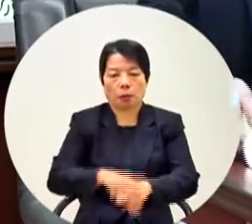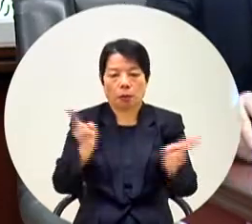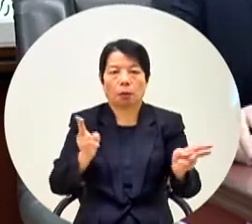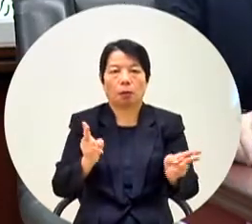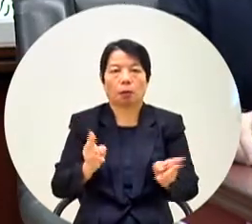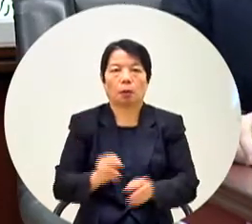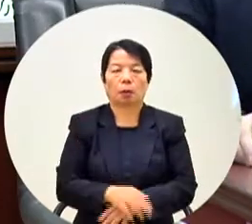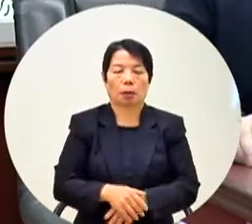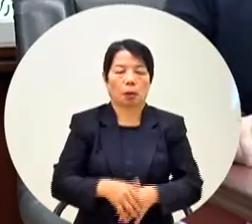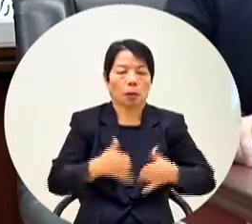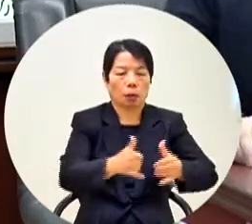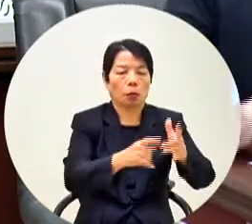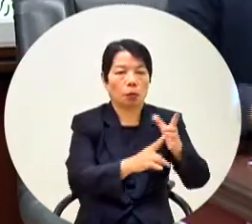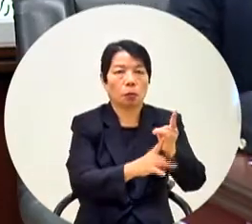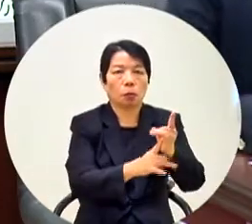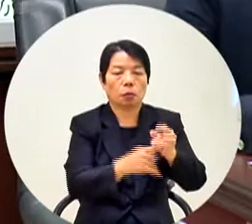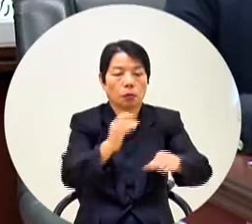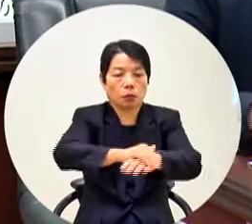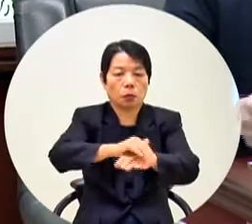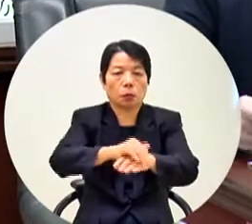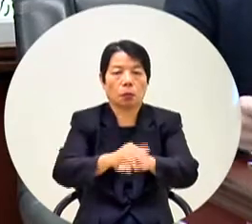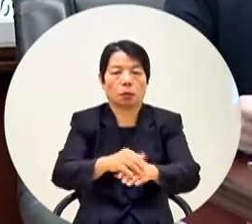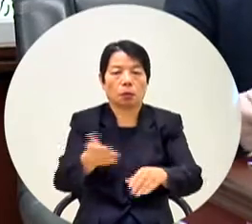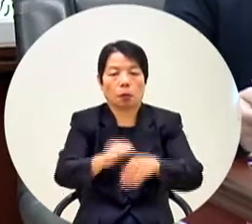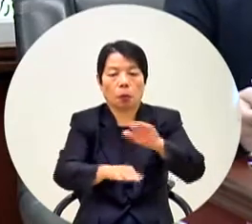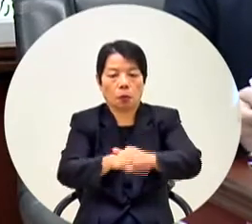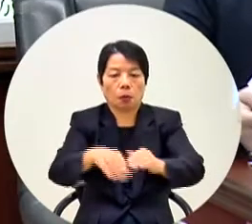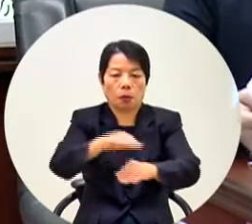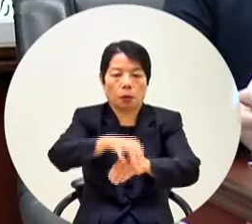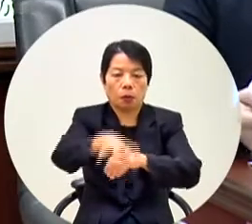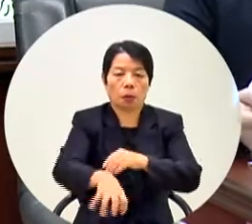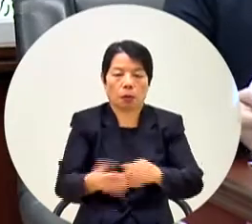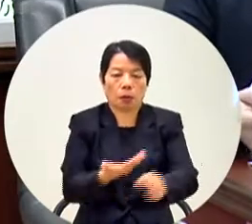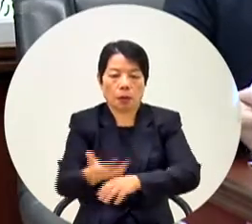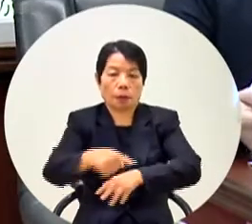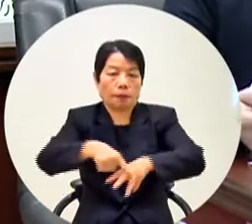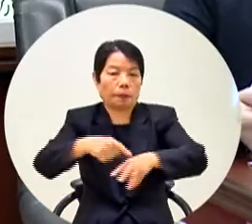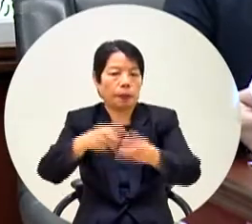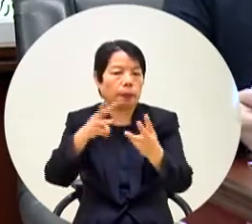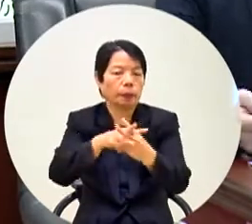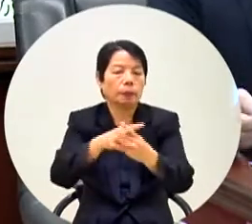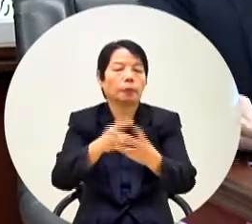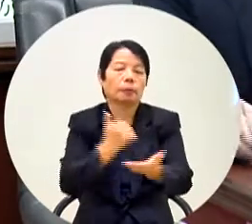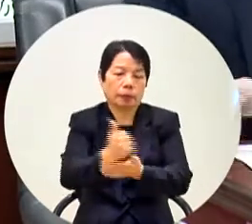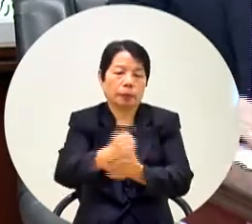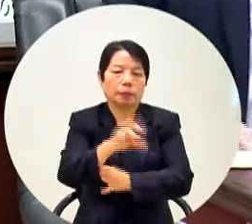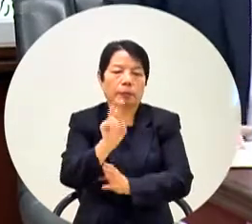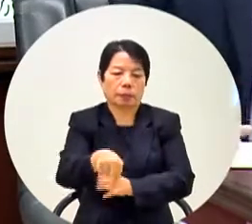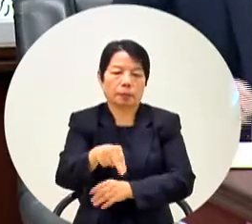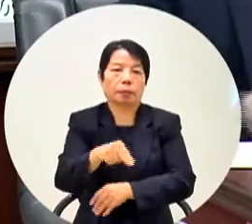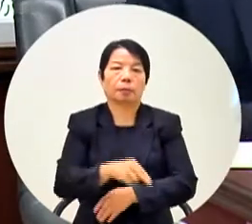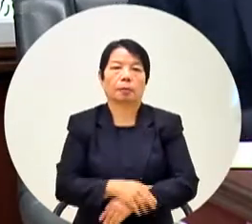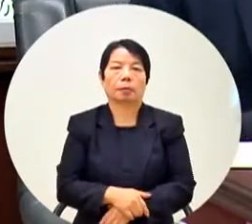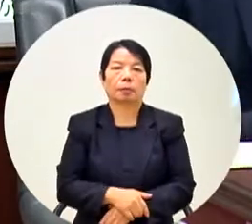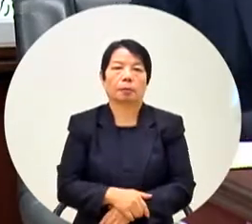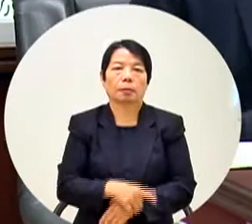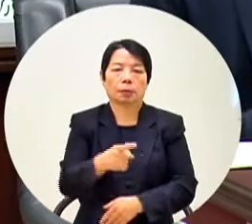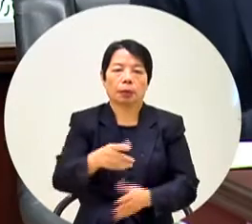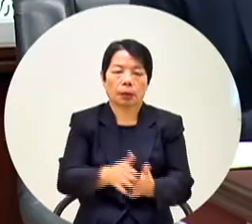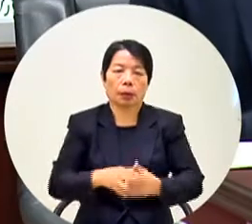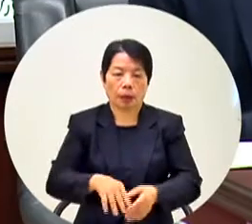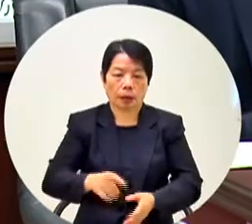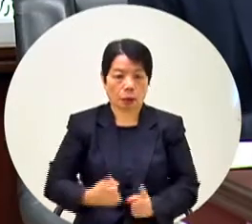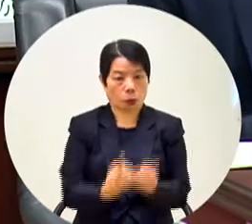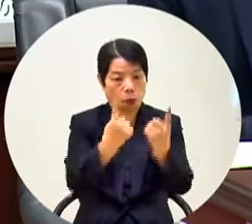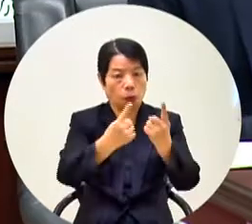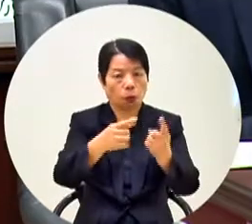德掩埋场，和本州焚化炉入去。但是呢？一起起1000，入去了